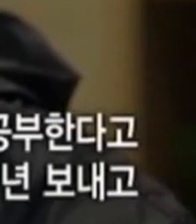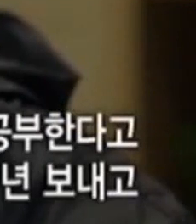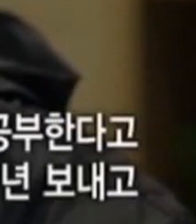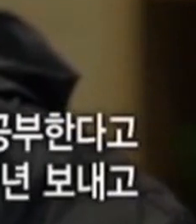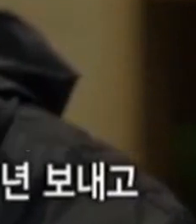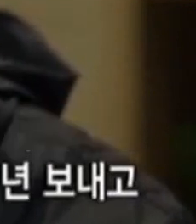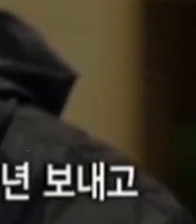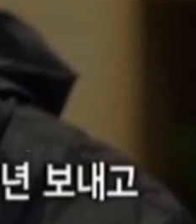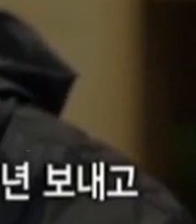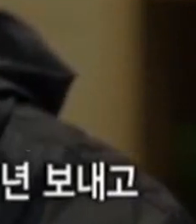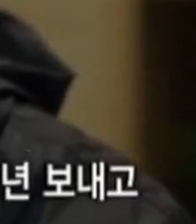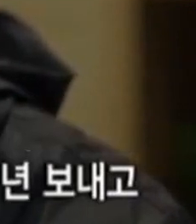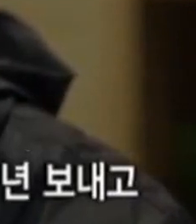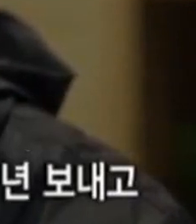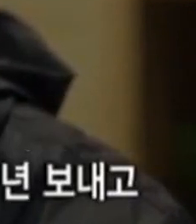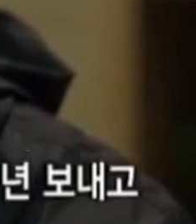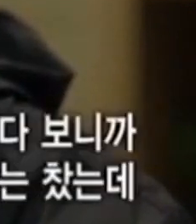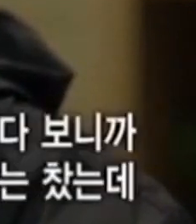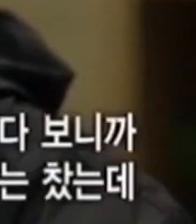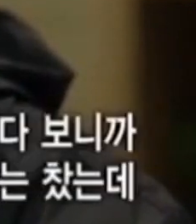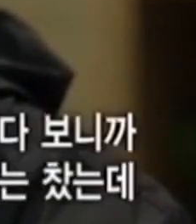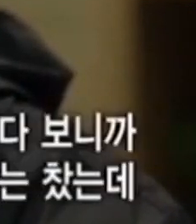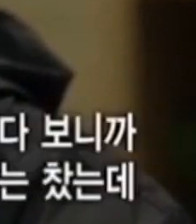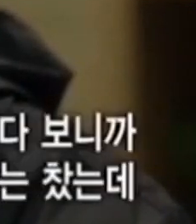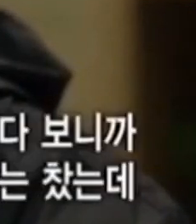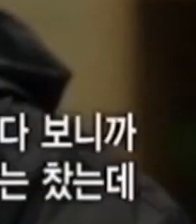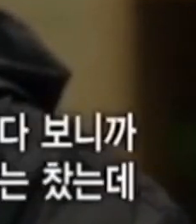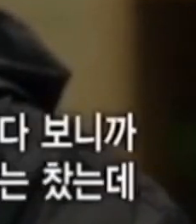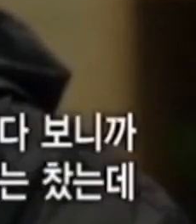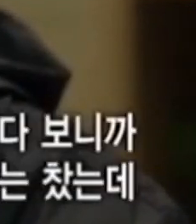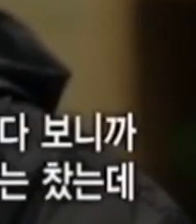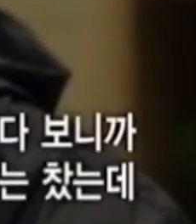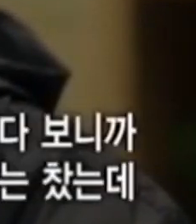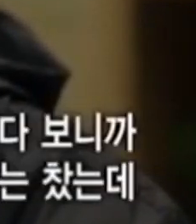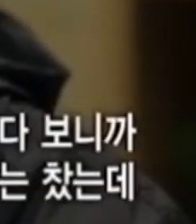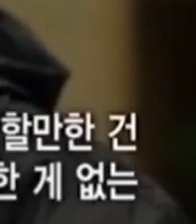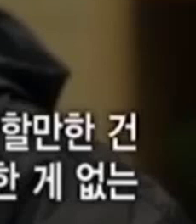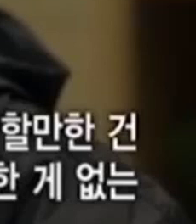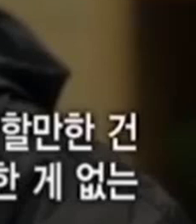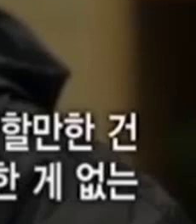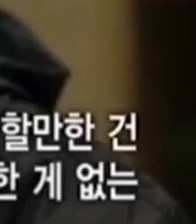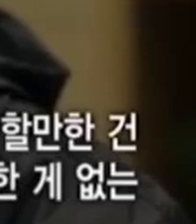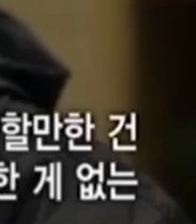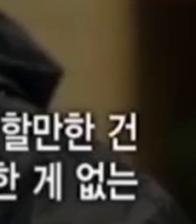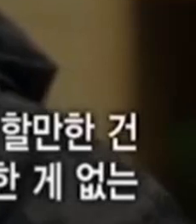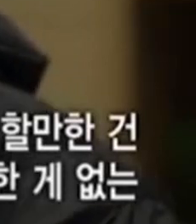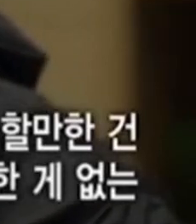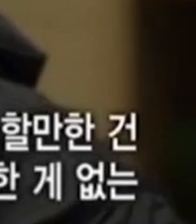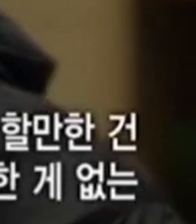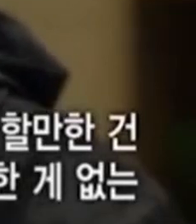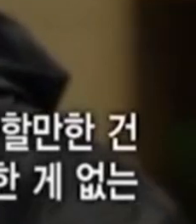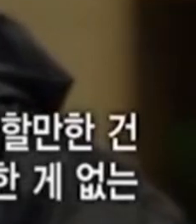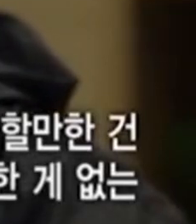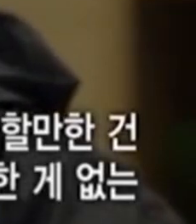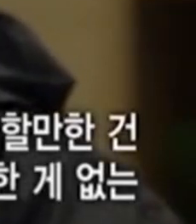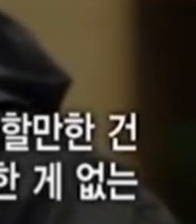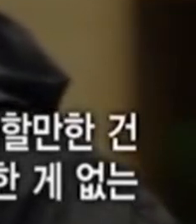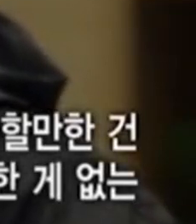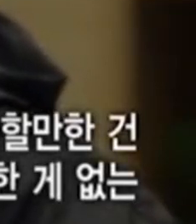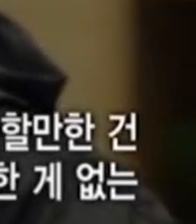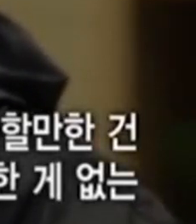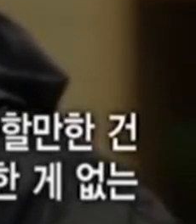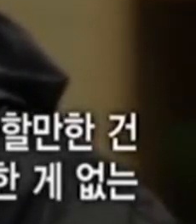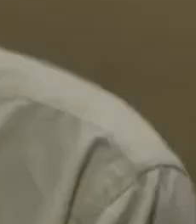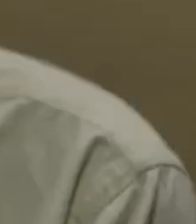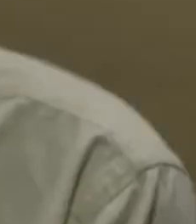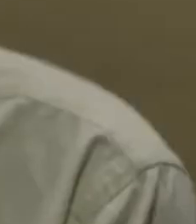보내고 뭐 한다고 몇 년 보내고 이러다 보니까 지금 나이는 찼는데 뭐 효도라고 할 만한 건 별로 한